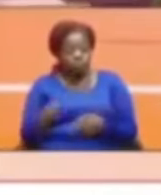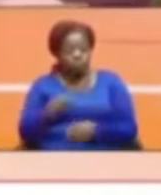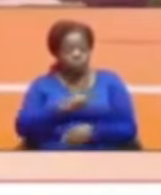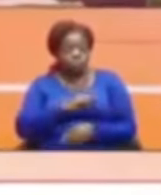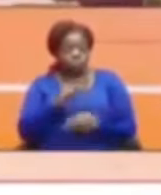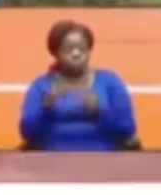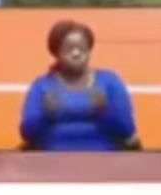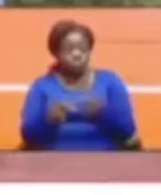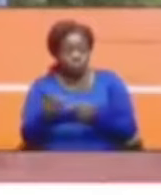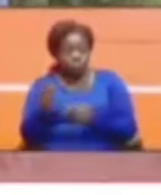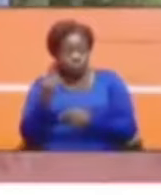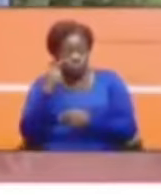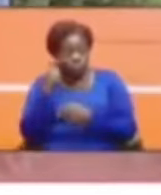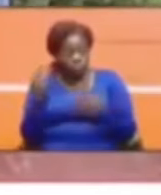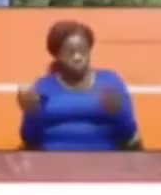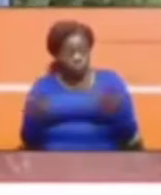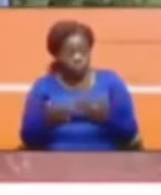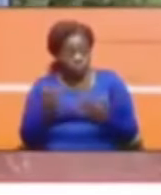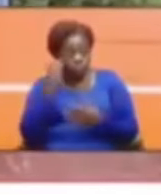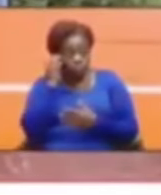mwali mukirabyeko wa.